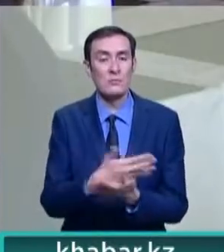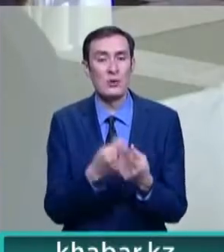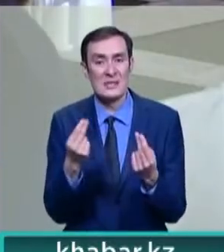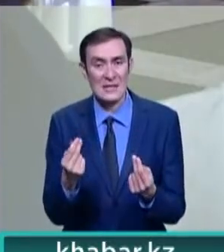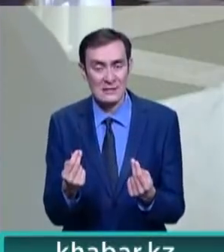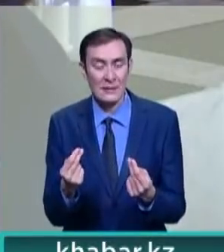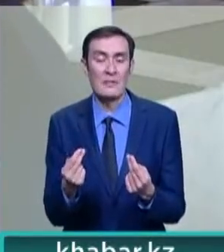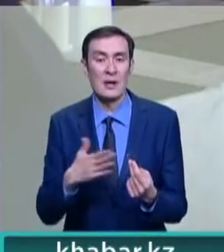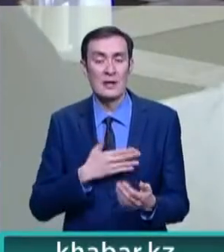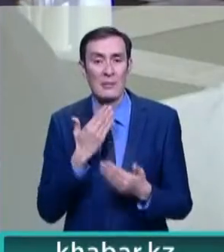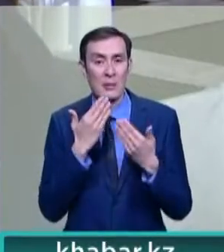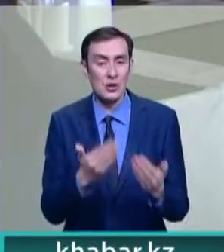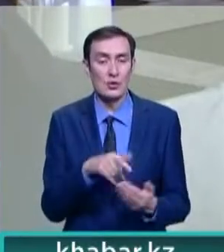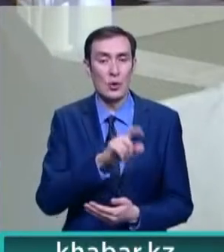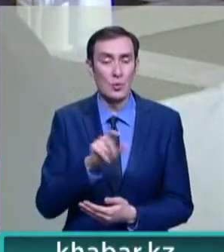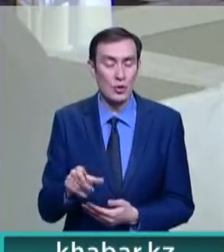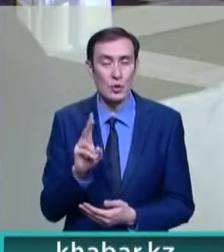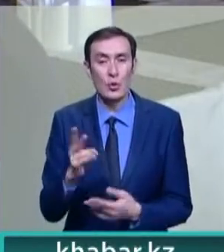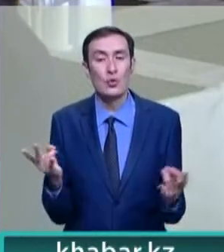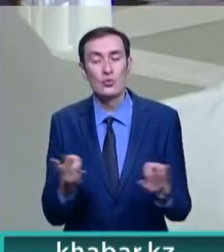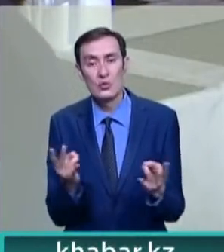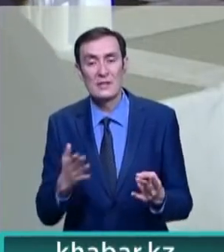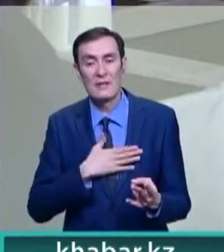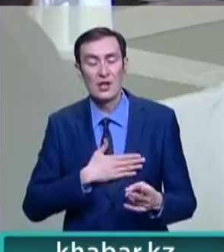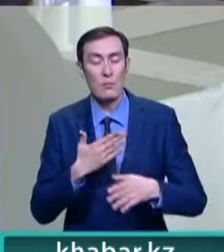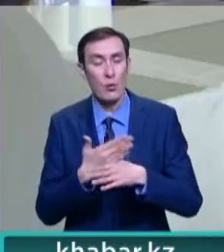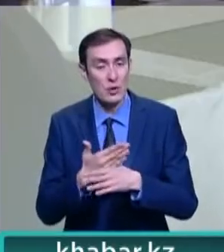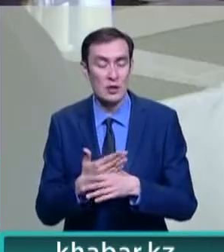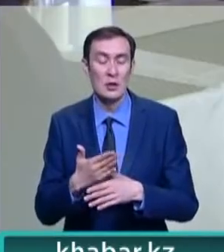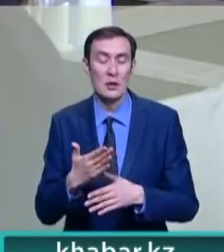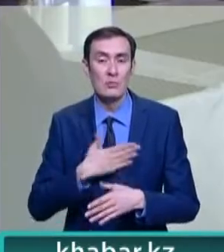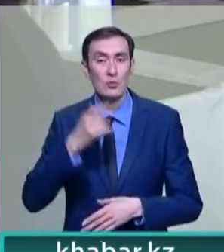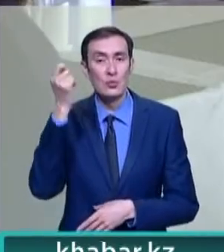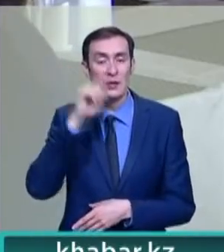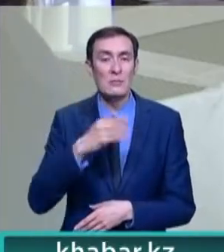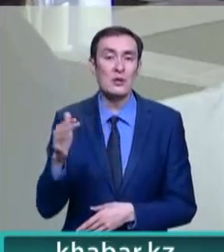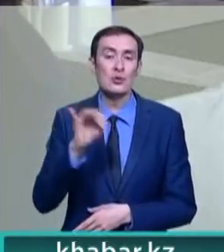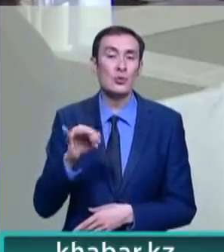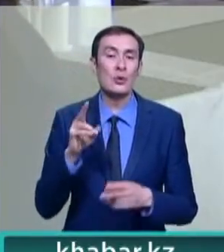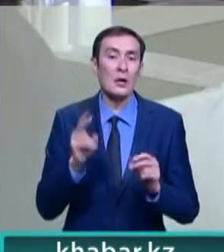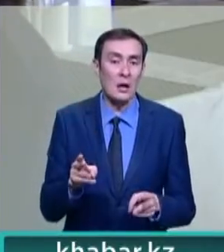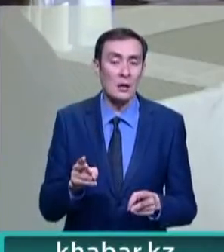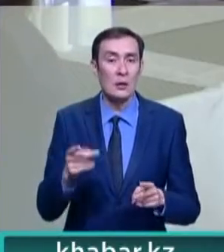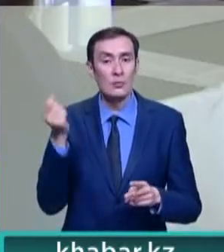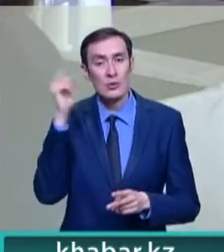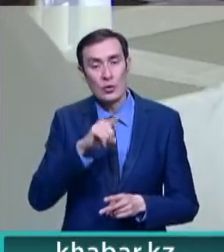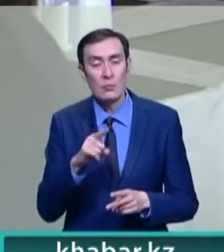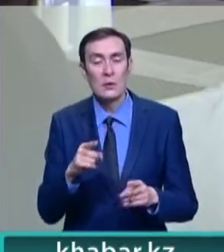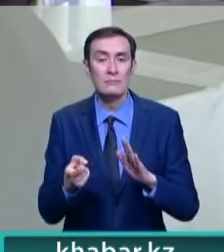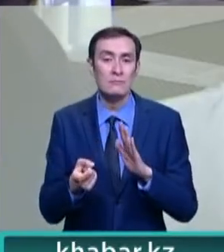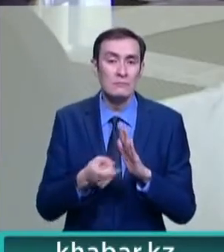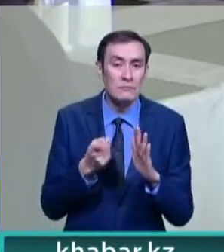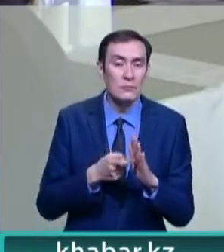то есть к нам обращаются люди, которые нуждаются в нашей помощи. Мы узнаем их историю, ведем расследование,